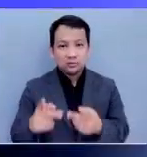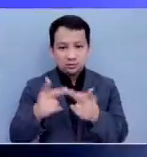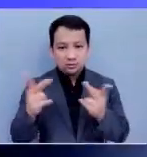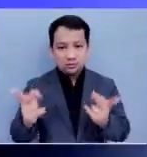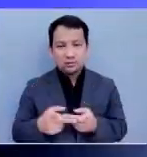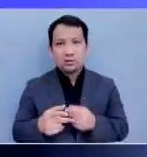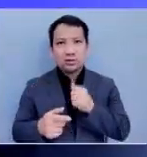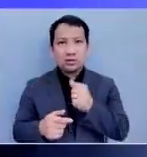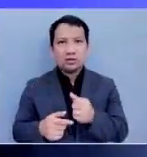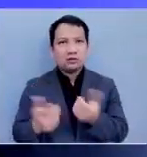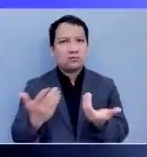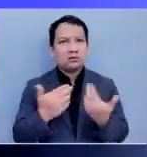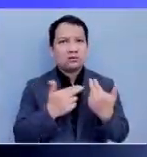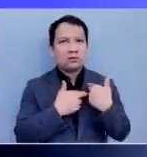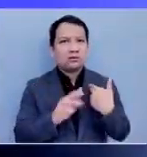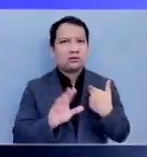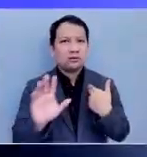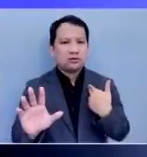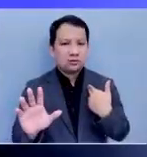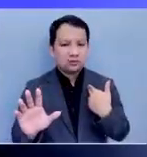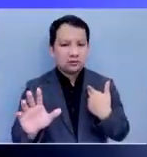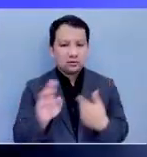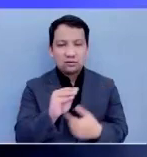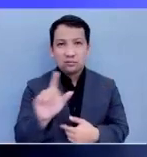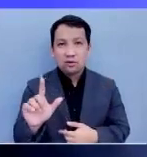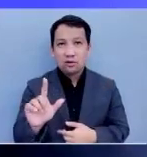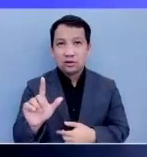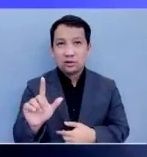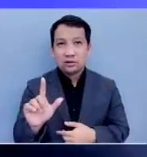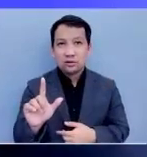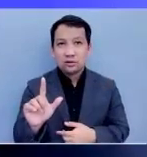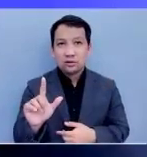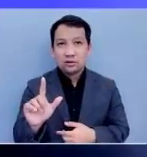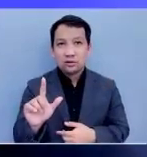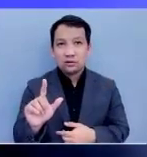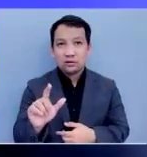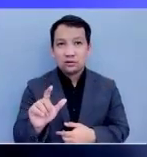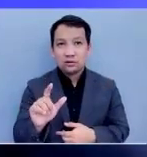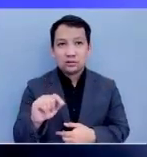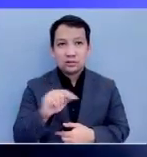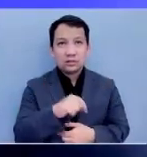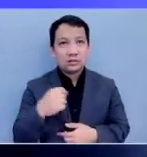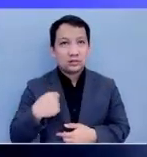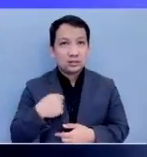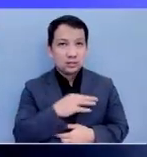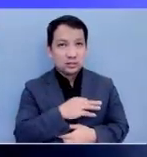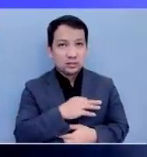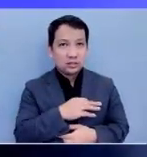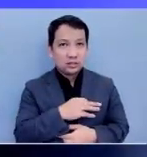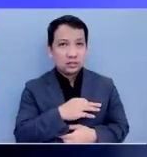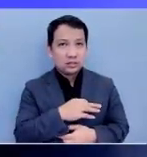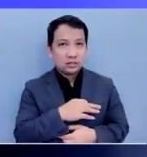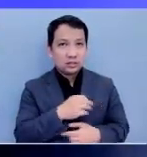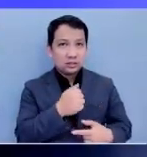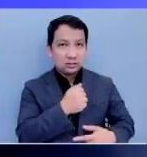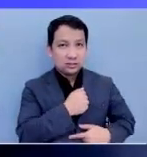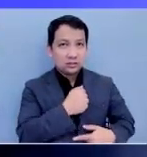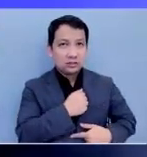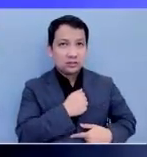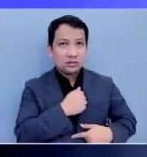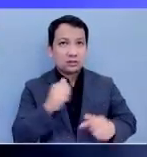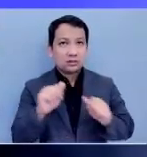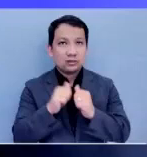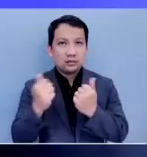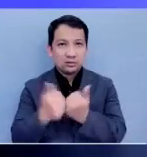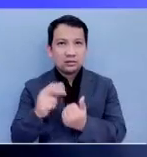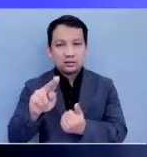Tama. Walang pananagutan yung mall kasi hindi nila empleyado yung security guard. So yung agency ng security